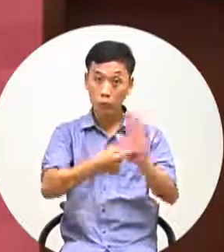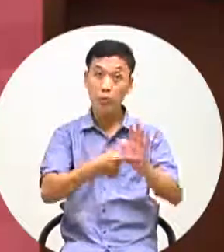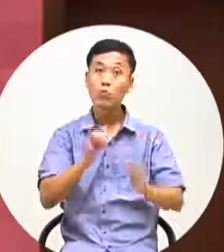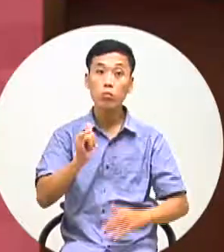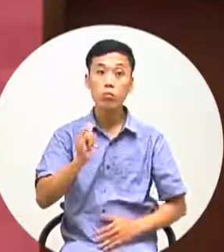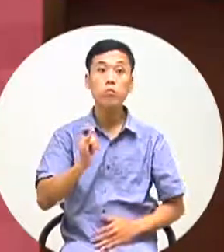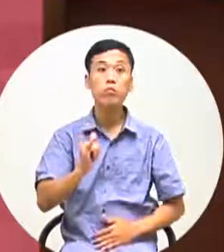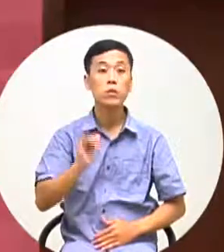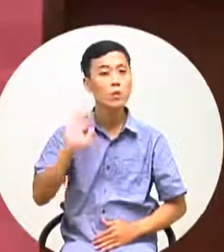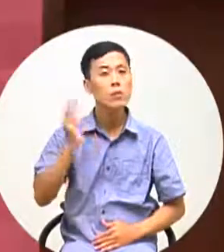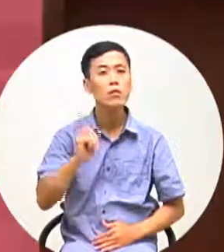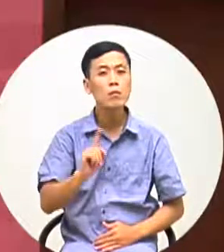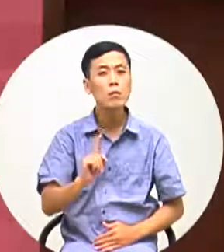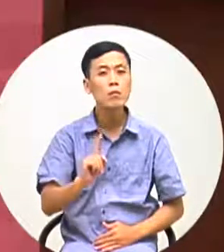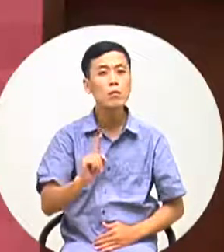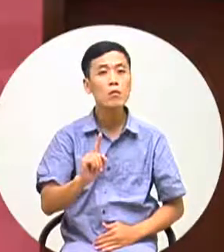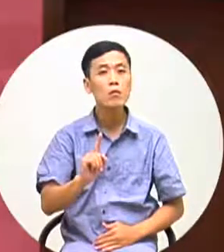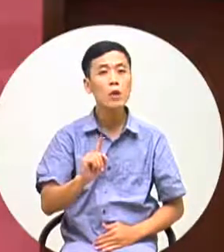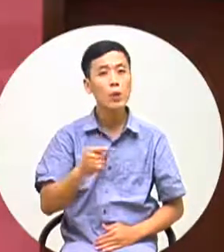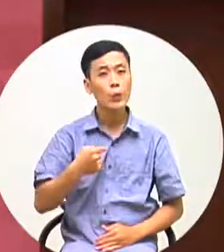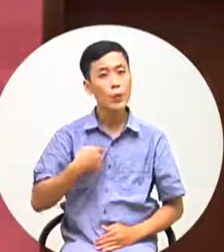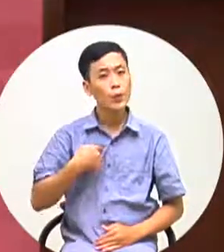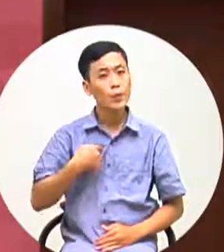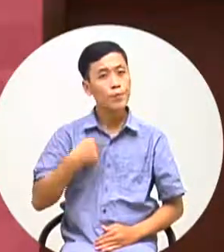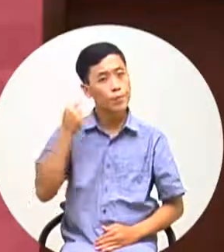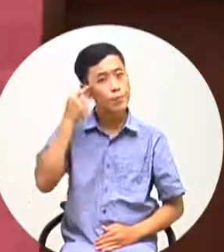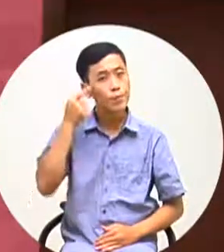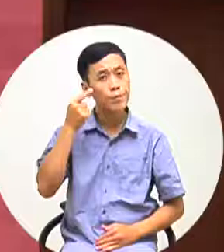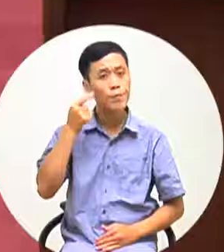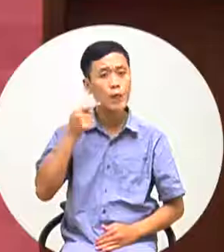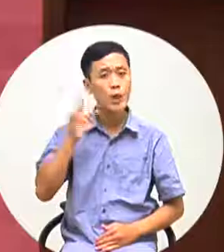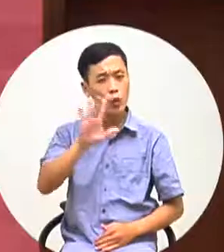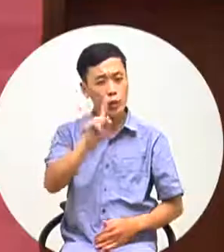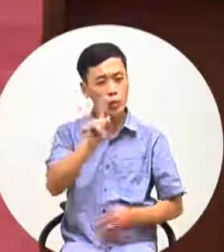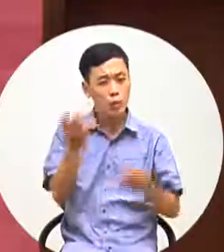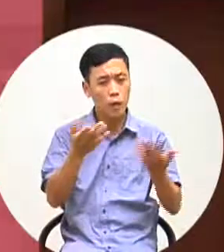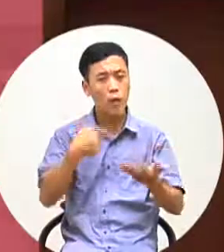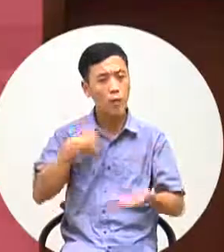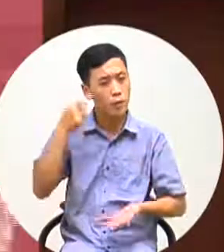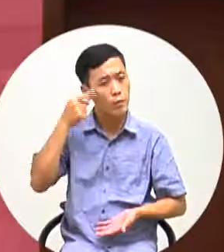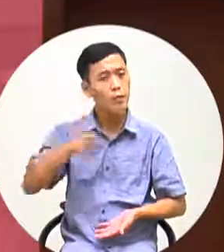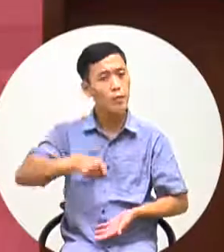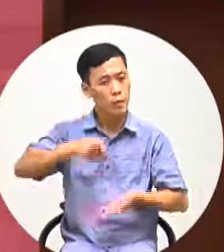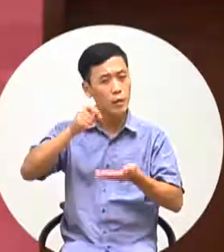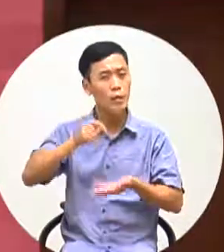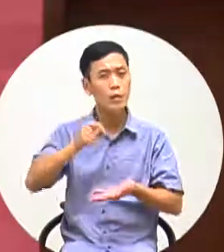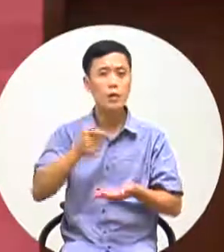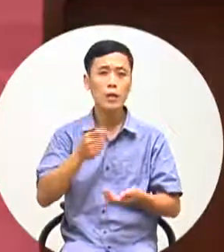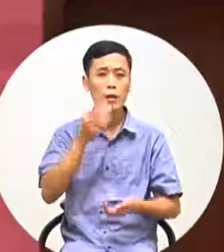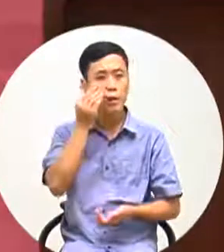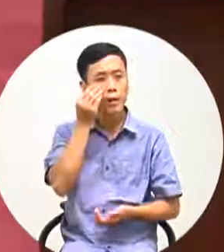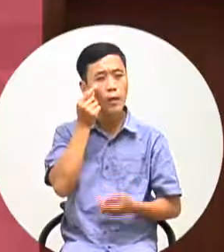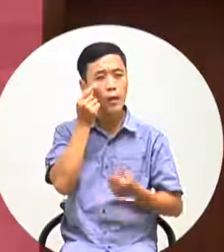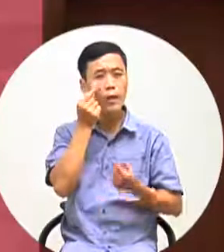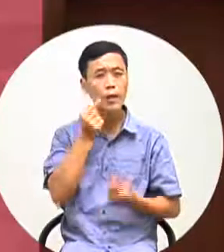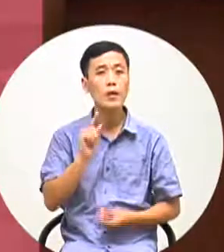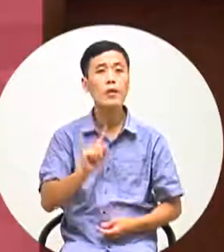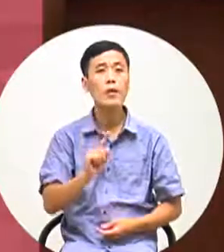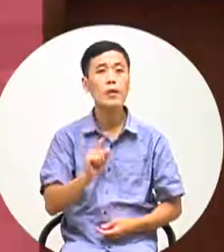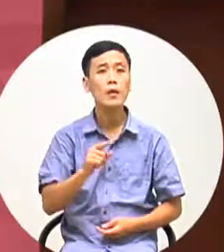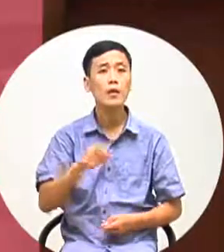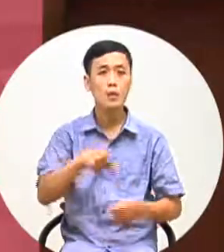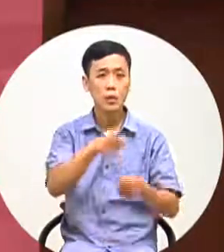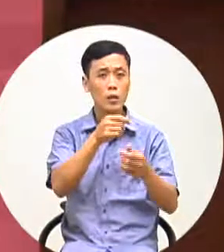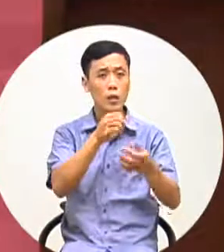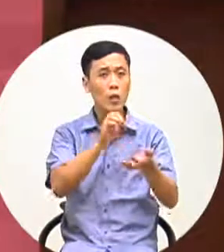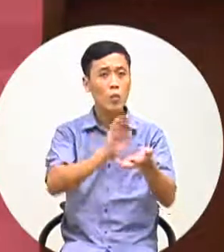本色提出来，我就伤心啦。本色提出来都无看到我的物件，你做甲几啊百亿，就没有我们议